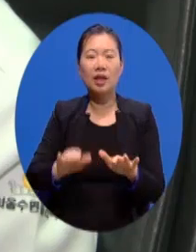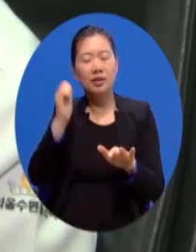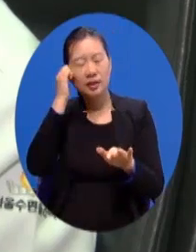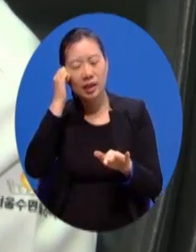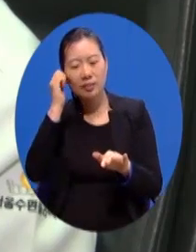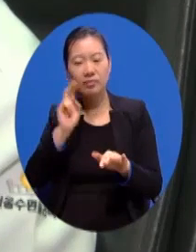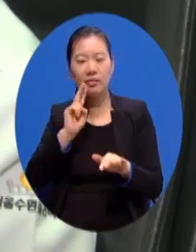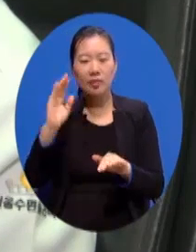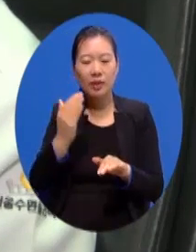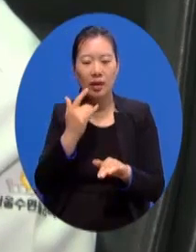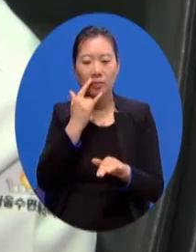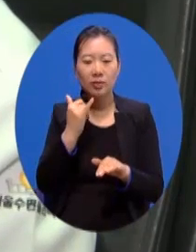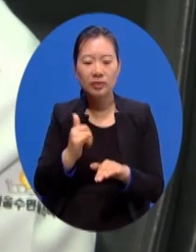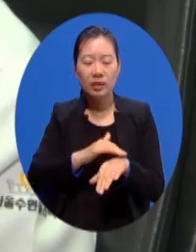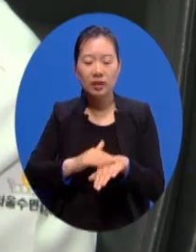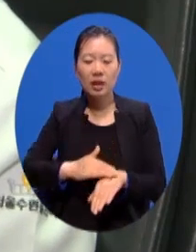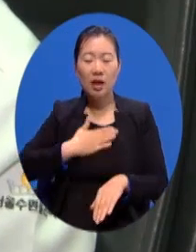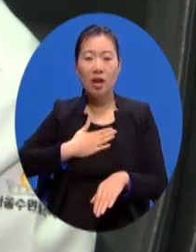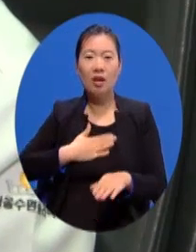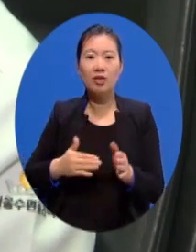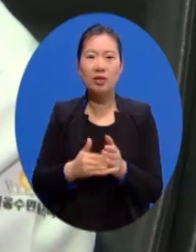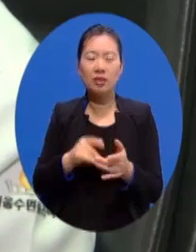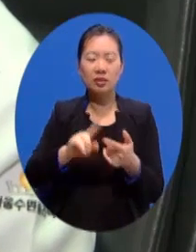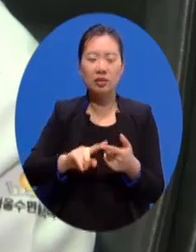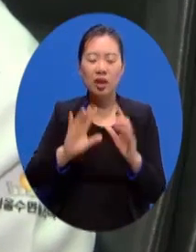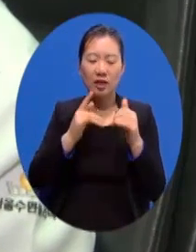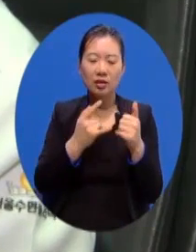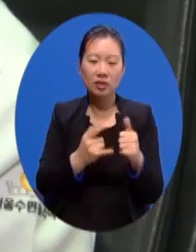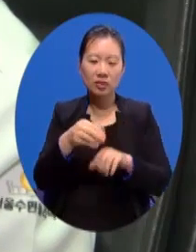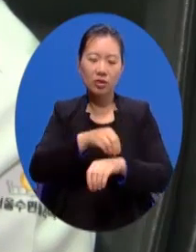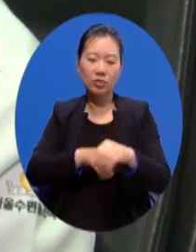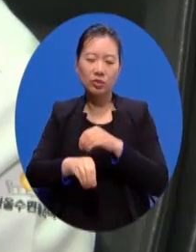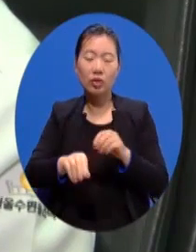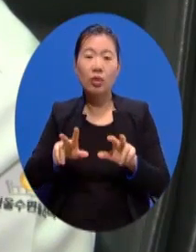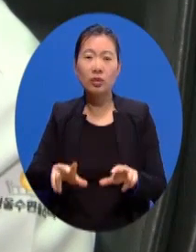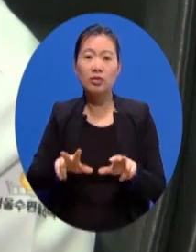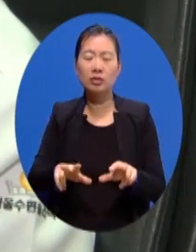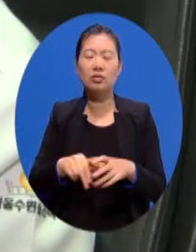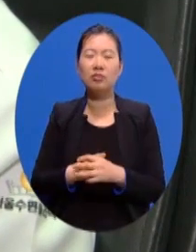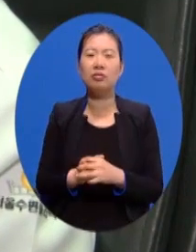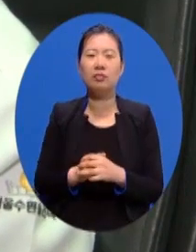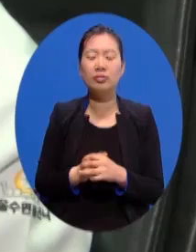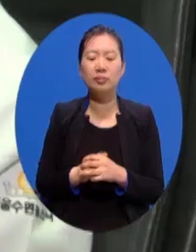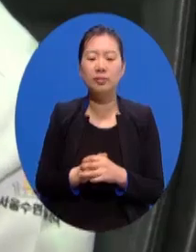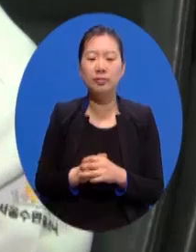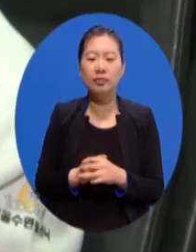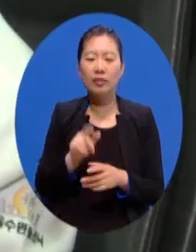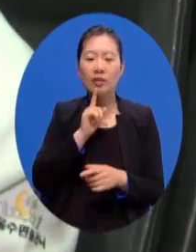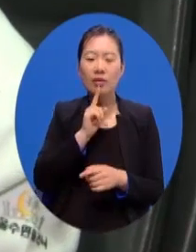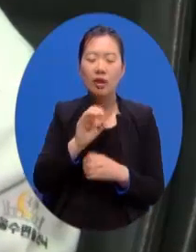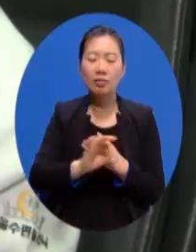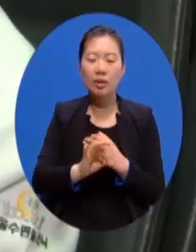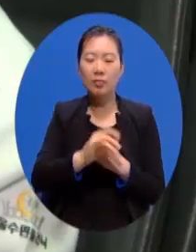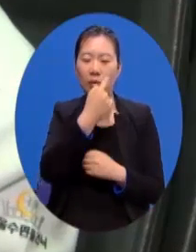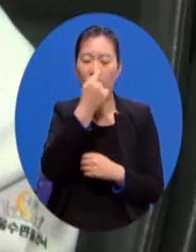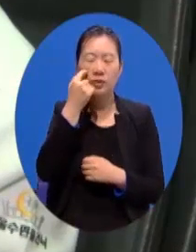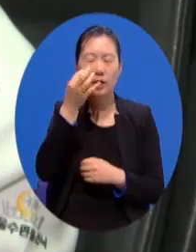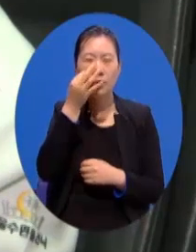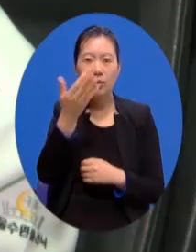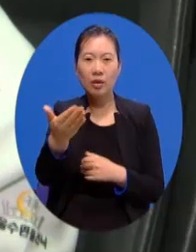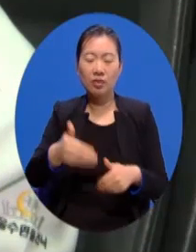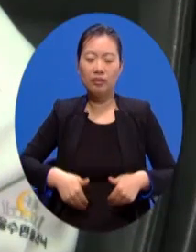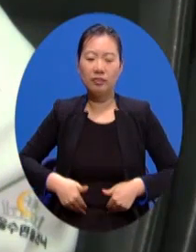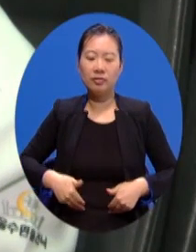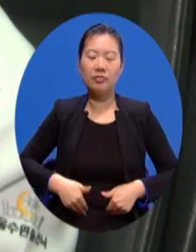자야 된다는 걸 부모님이 다 알고 그걸 아이에게 이제 적극적으로 이렇게 그 말하자면 보장을 해줘야 됩니다.